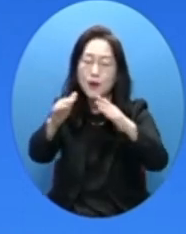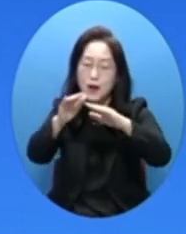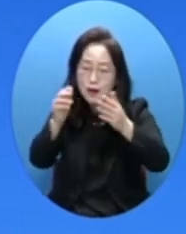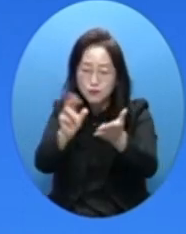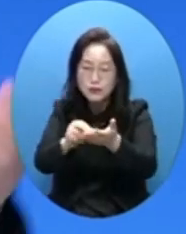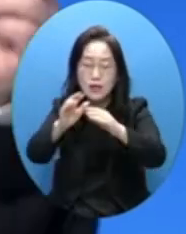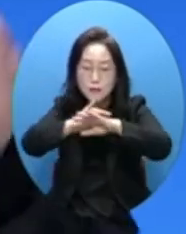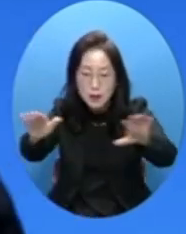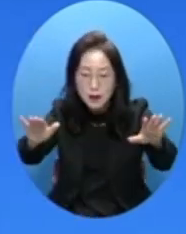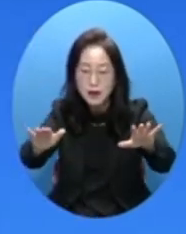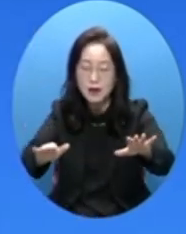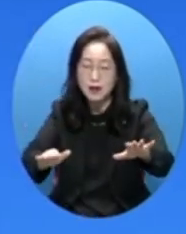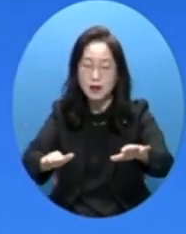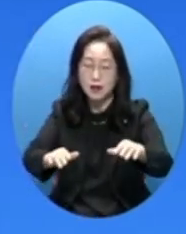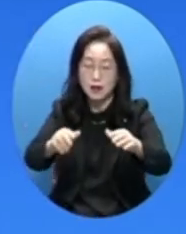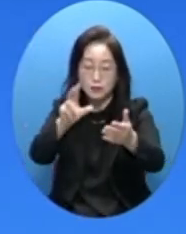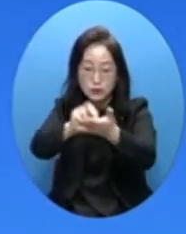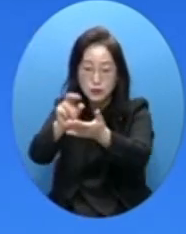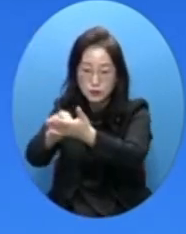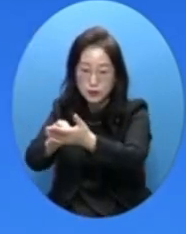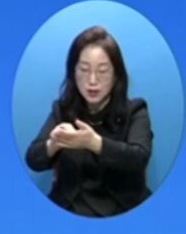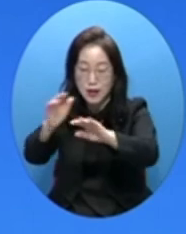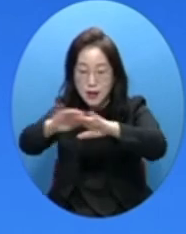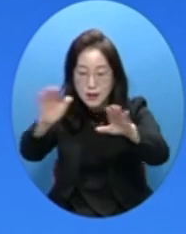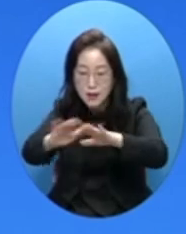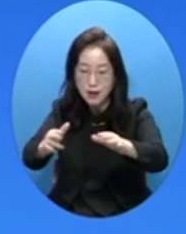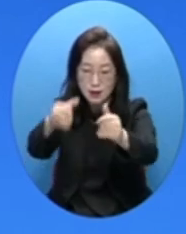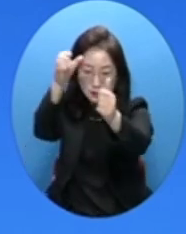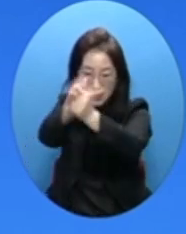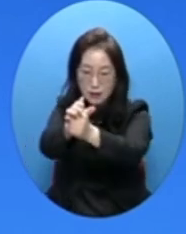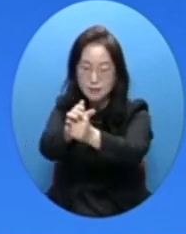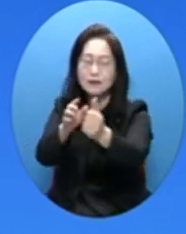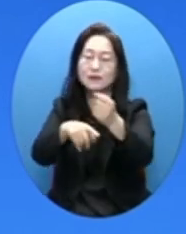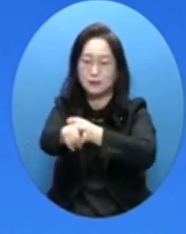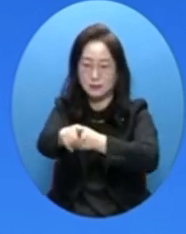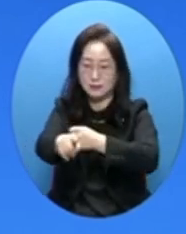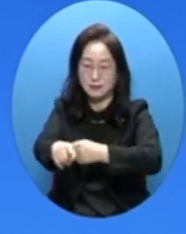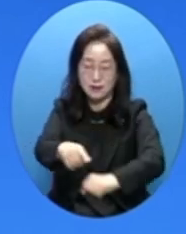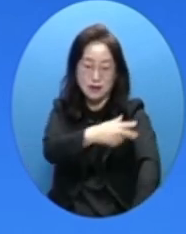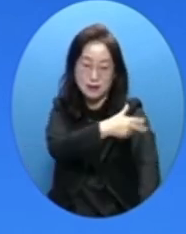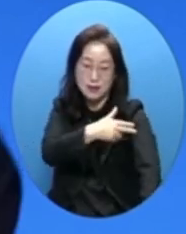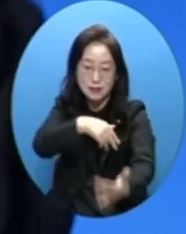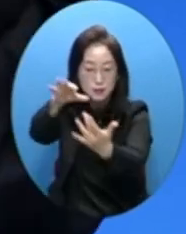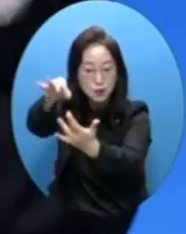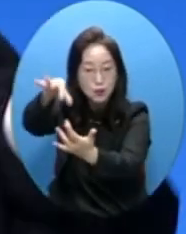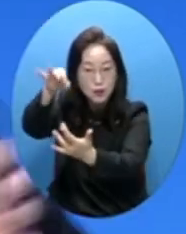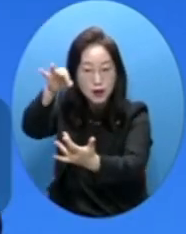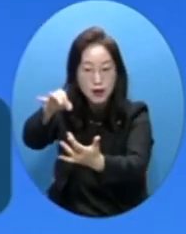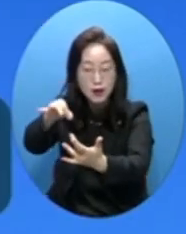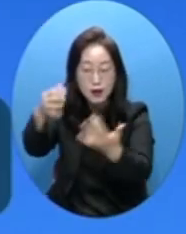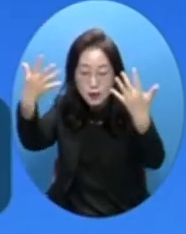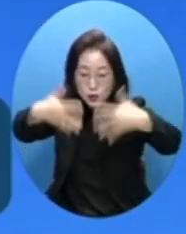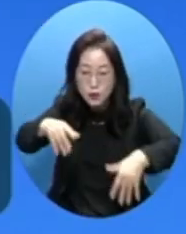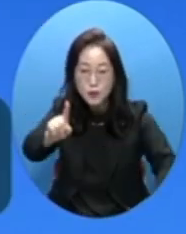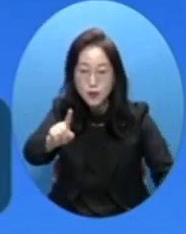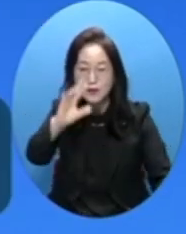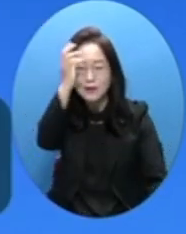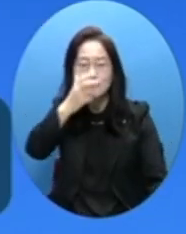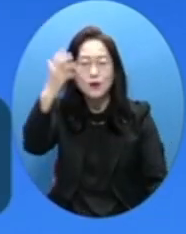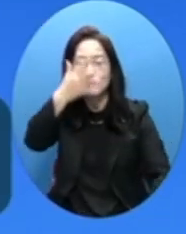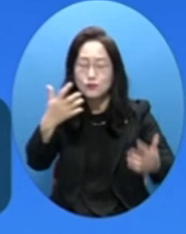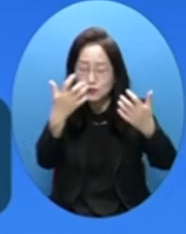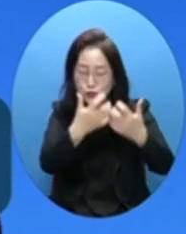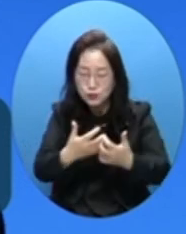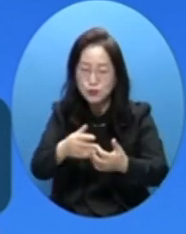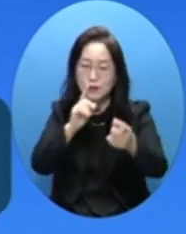문제와 어려움을 다 짊어지고 해결하는 분들이 교회 재직인 것입니다. 어떤 재직을 세웠느냐? 성령과 지혜 말씀으로